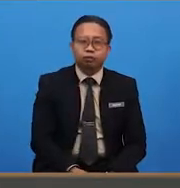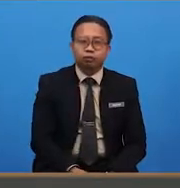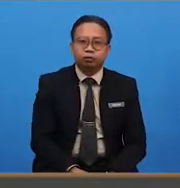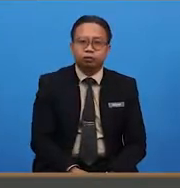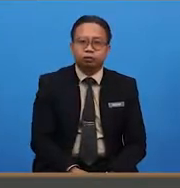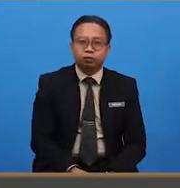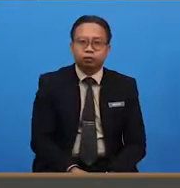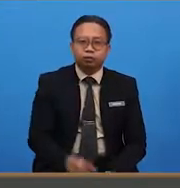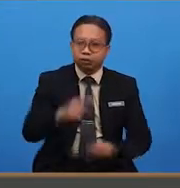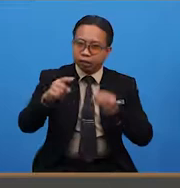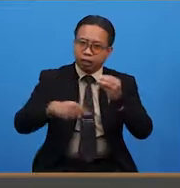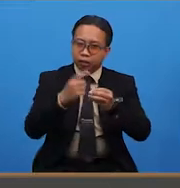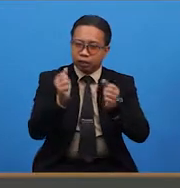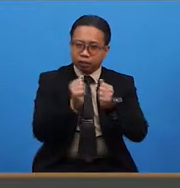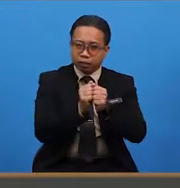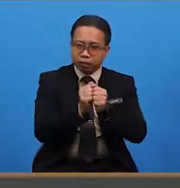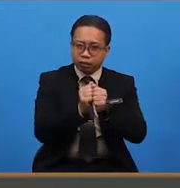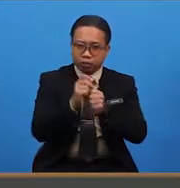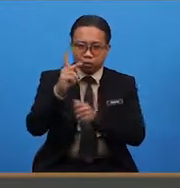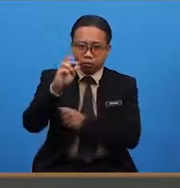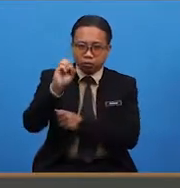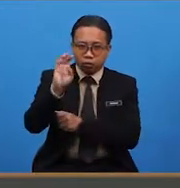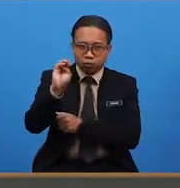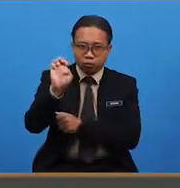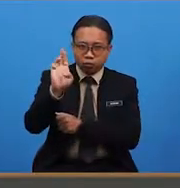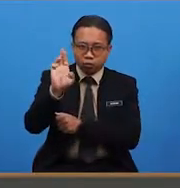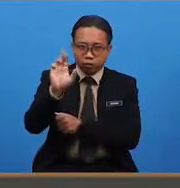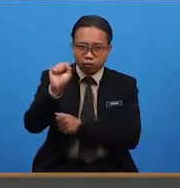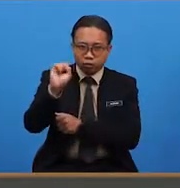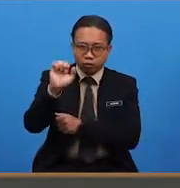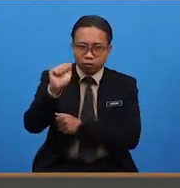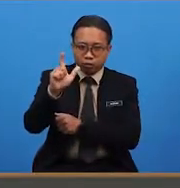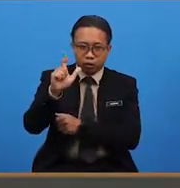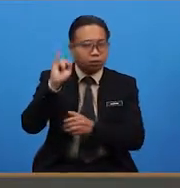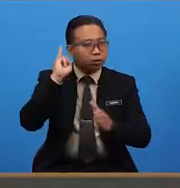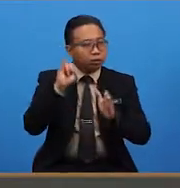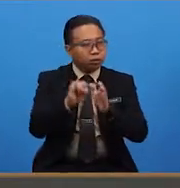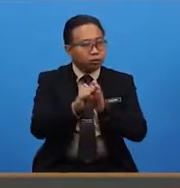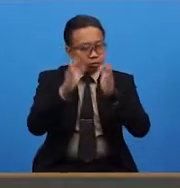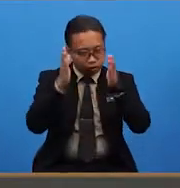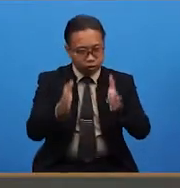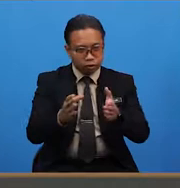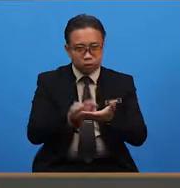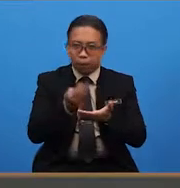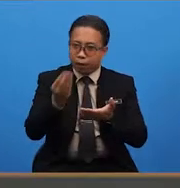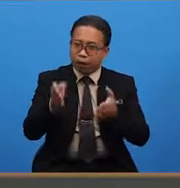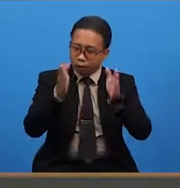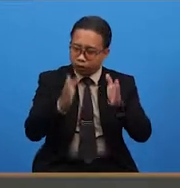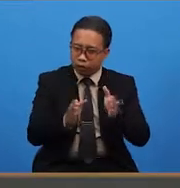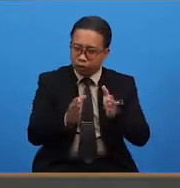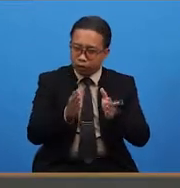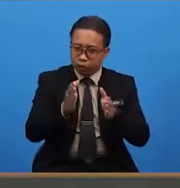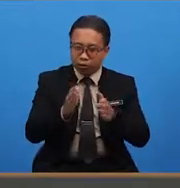turut dikaitkan dengan seni komisi dibayar oleh pelanggan bagi